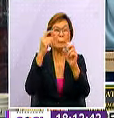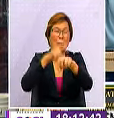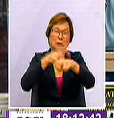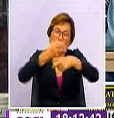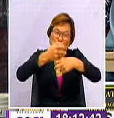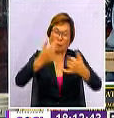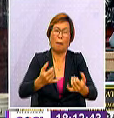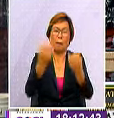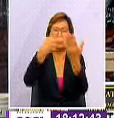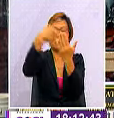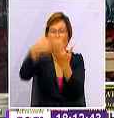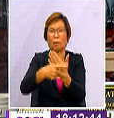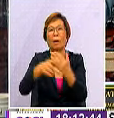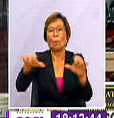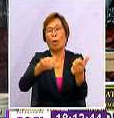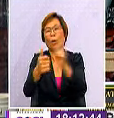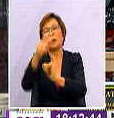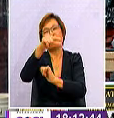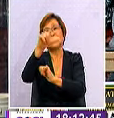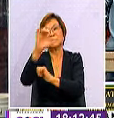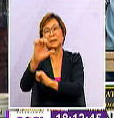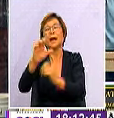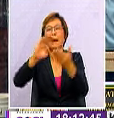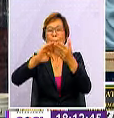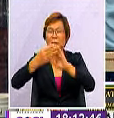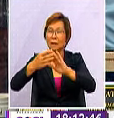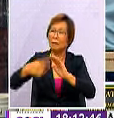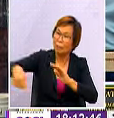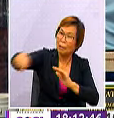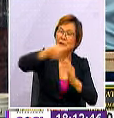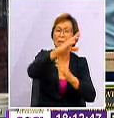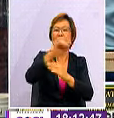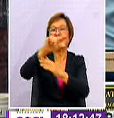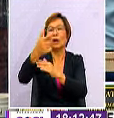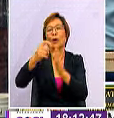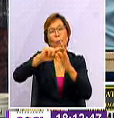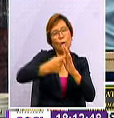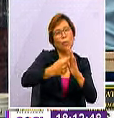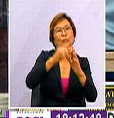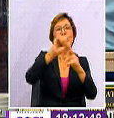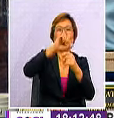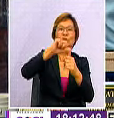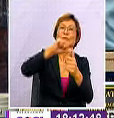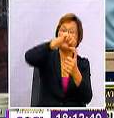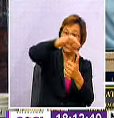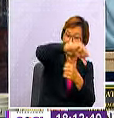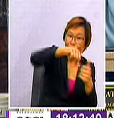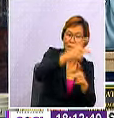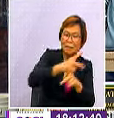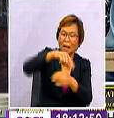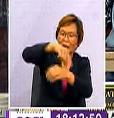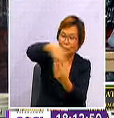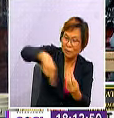akan dilaksanakan melalui GLC, masyarakat sivil dan NGO, bermula dengan bidang sosial dan pemuliharaan alam